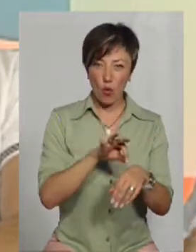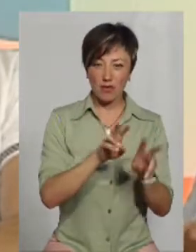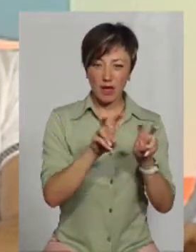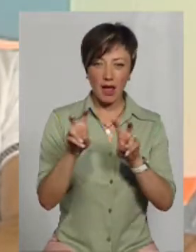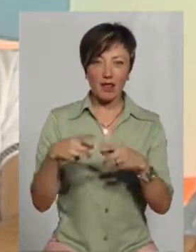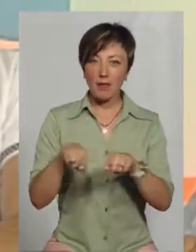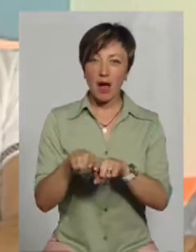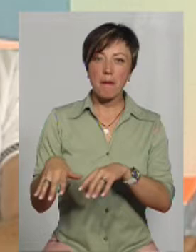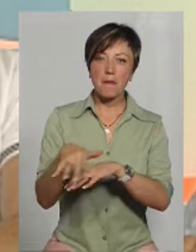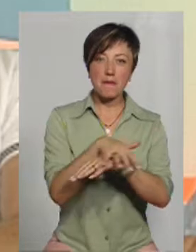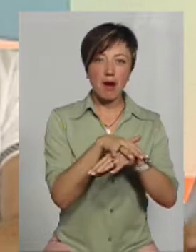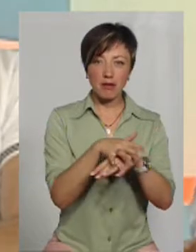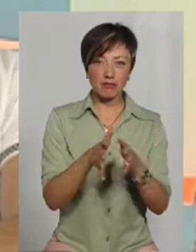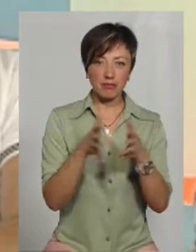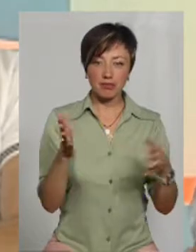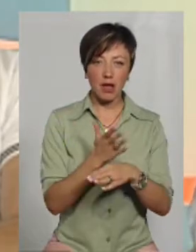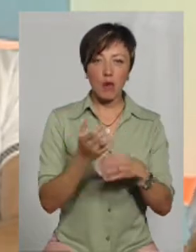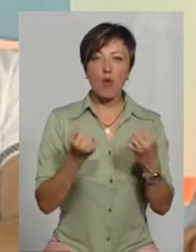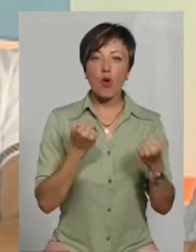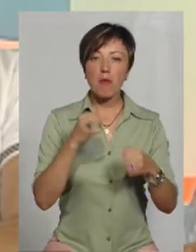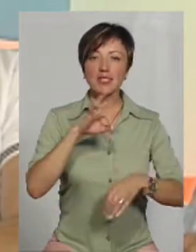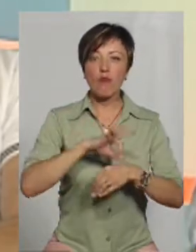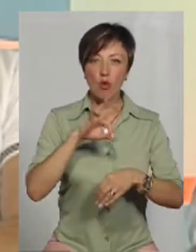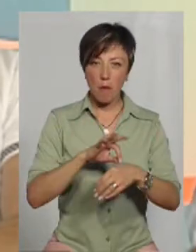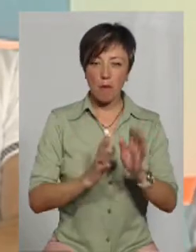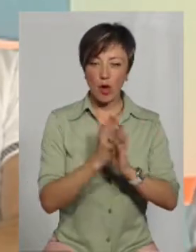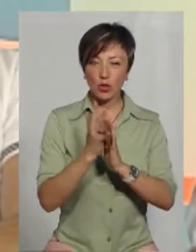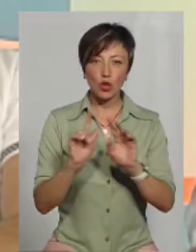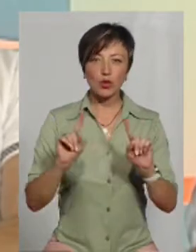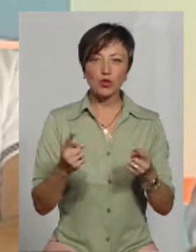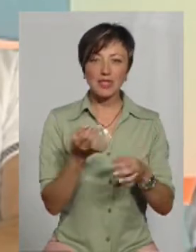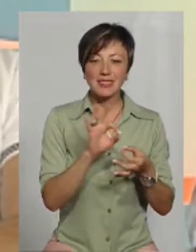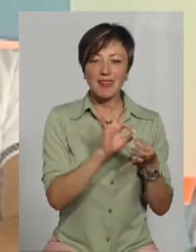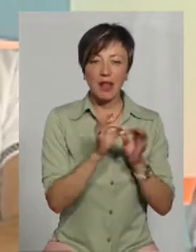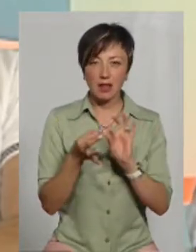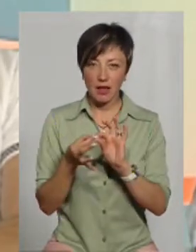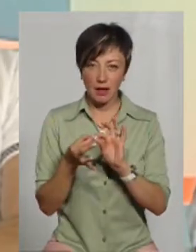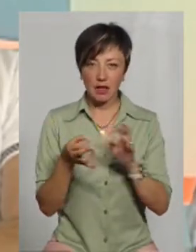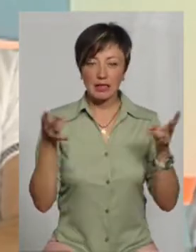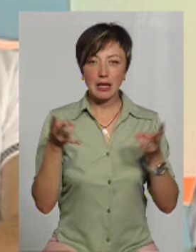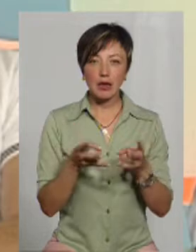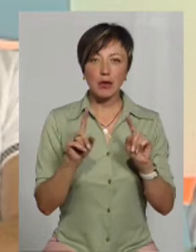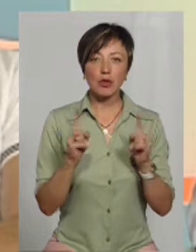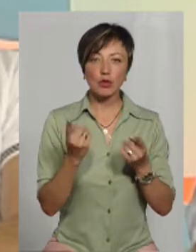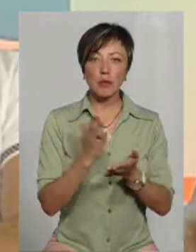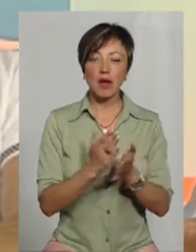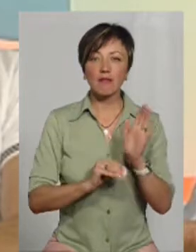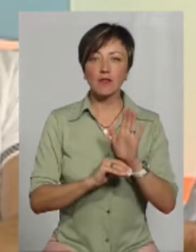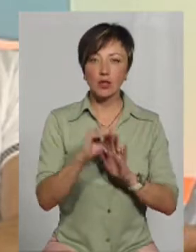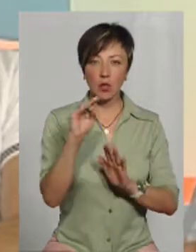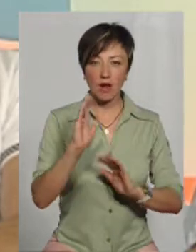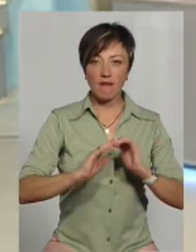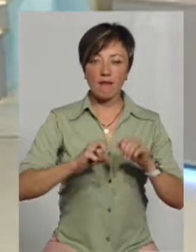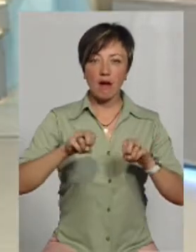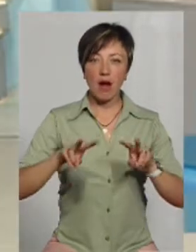будуть такими масовими. Боротьба з хворобами на ці культури дуже складна. Дуже треба мати високий